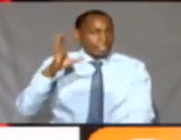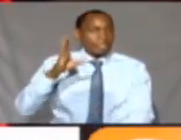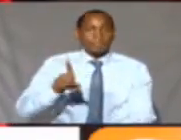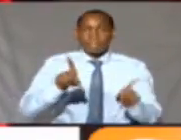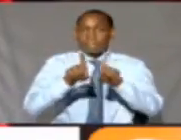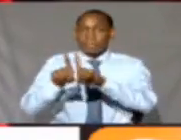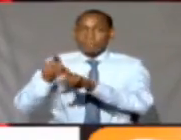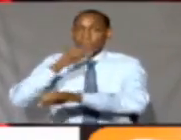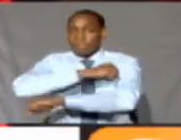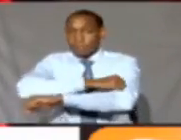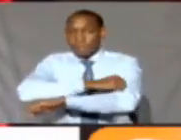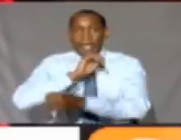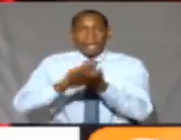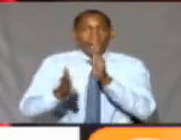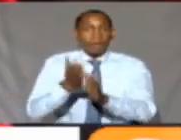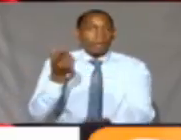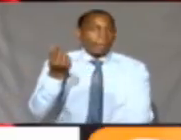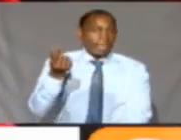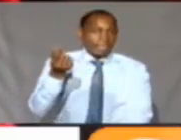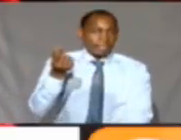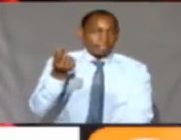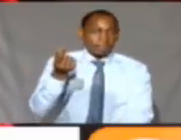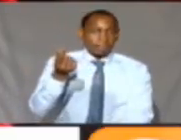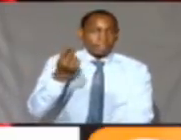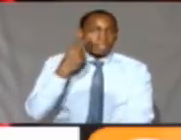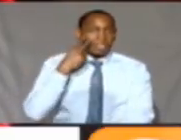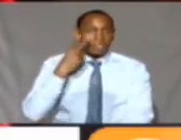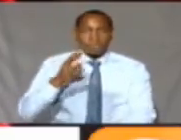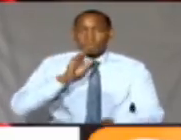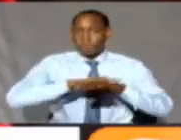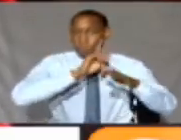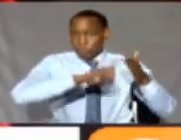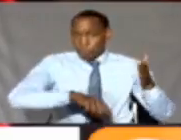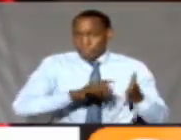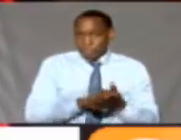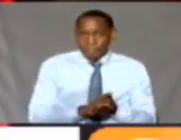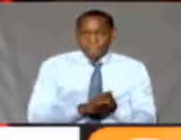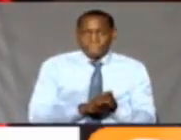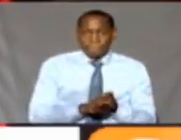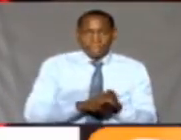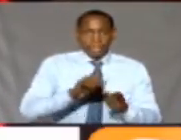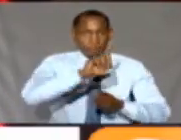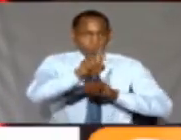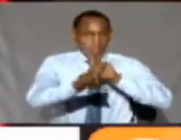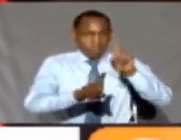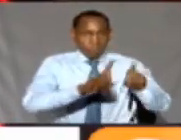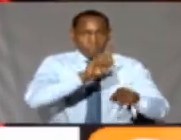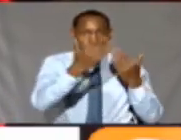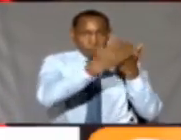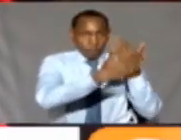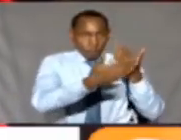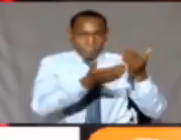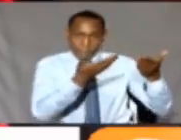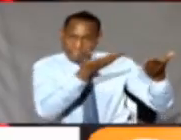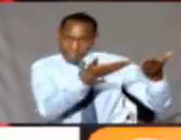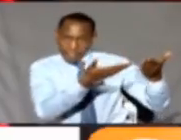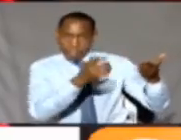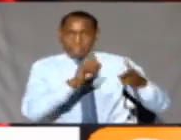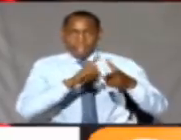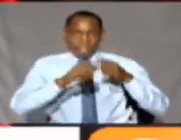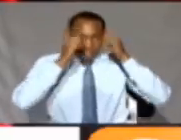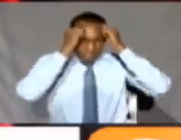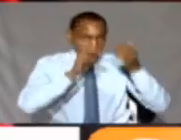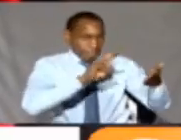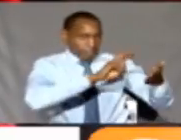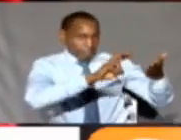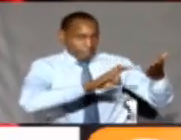shule hatuna hizo pesa. Kwa hivyo tuliendelea ni vyema tuweke maswali kwenye tarakilishi, alafu wanafunzi watakuwa